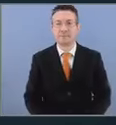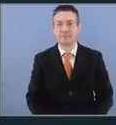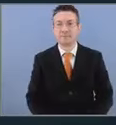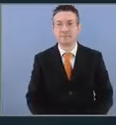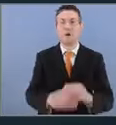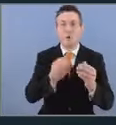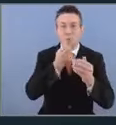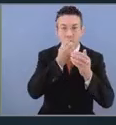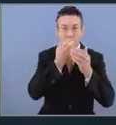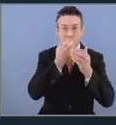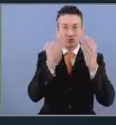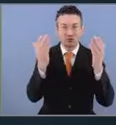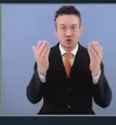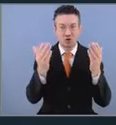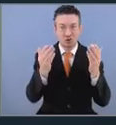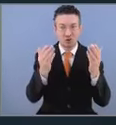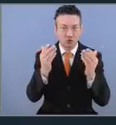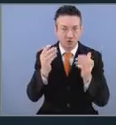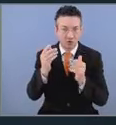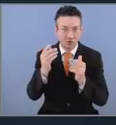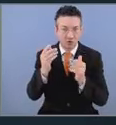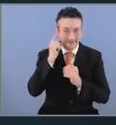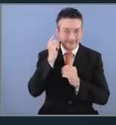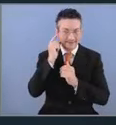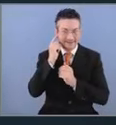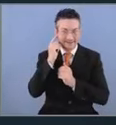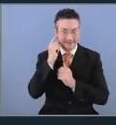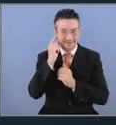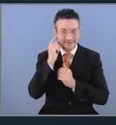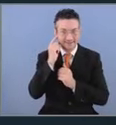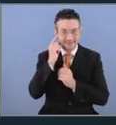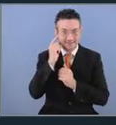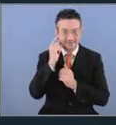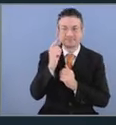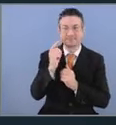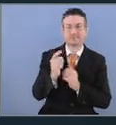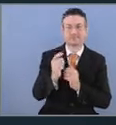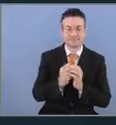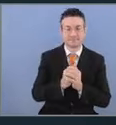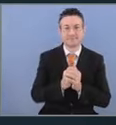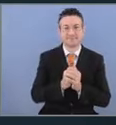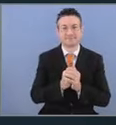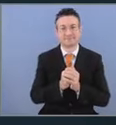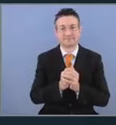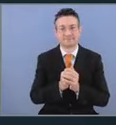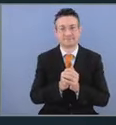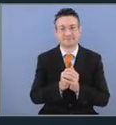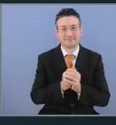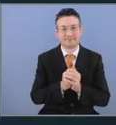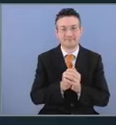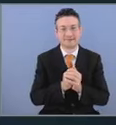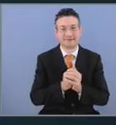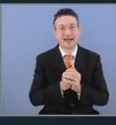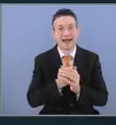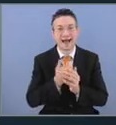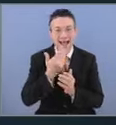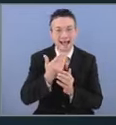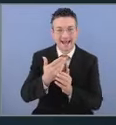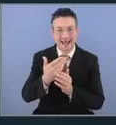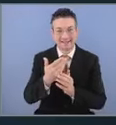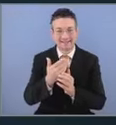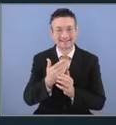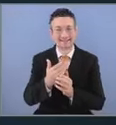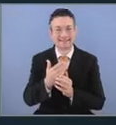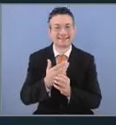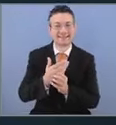prego. Perfetto. Allora, innanzitutto grazie per avermi dato la possibilità di fare un brevissimo intervento. Il punto di vista